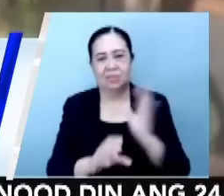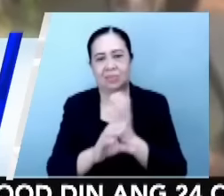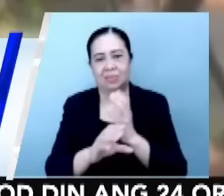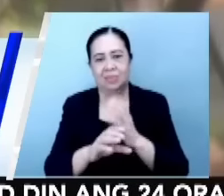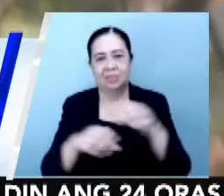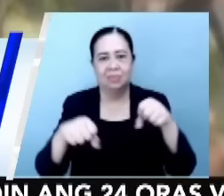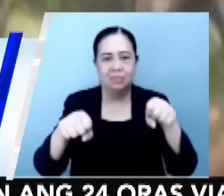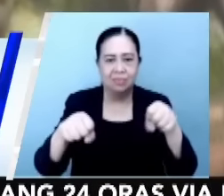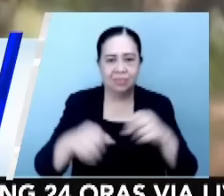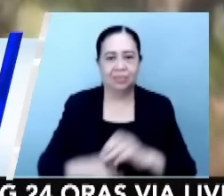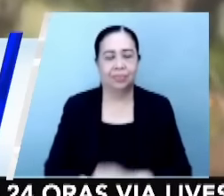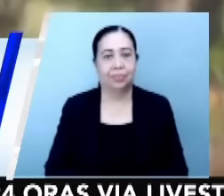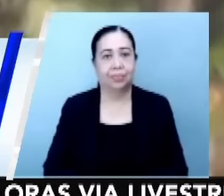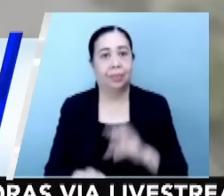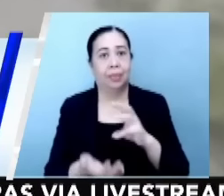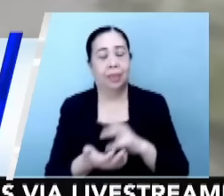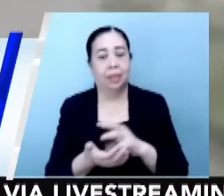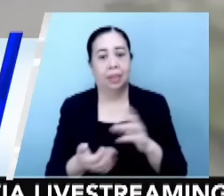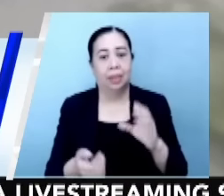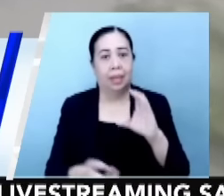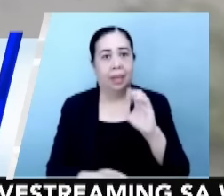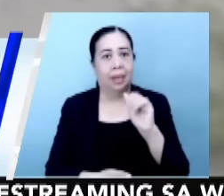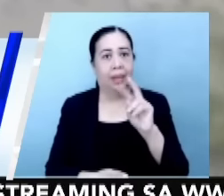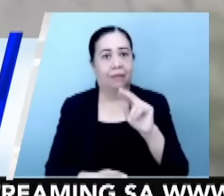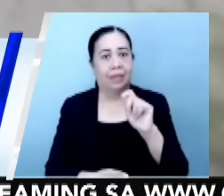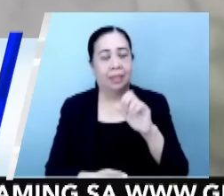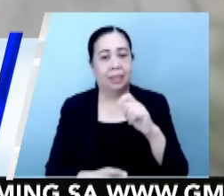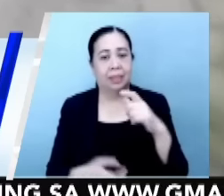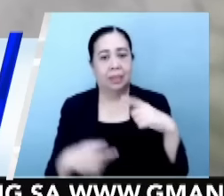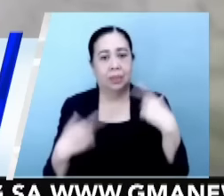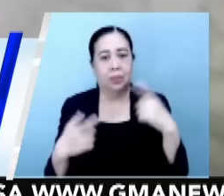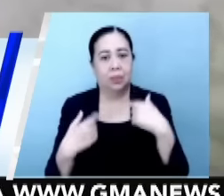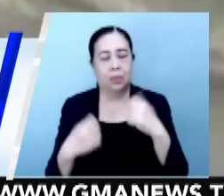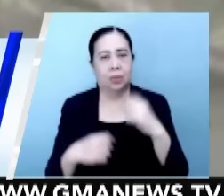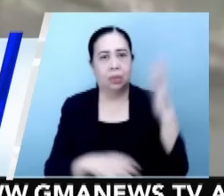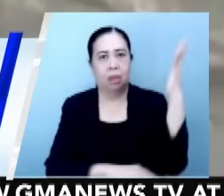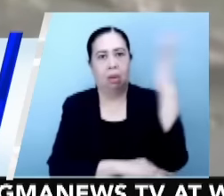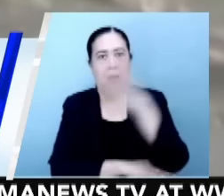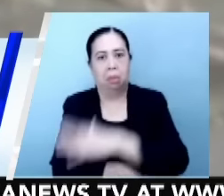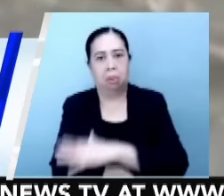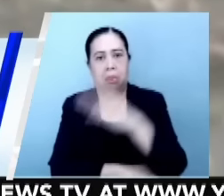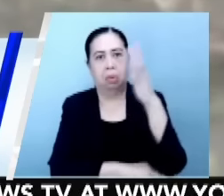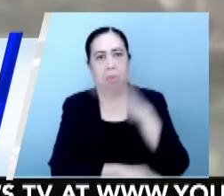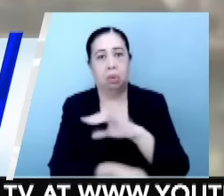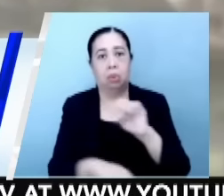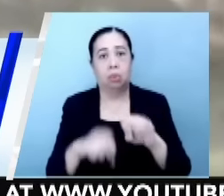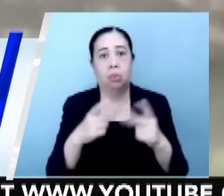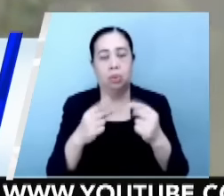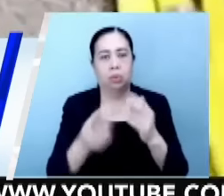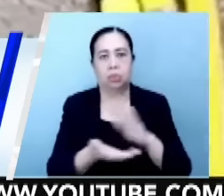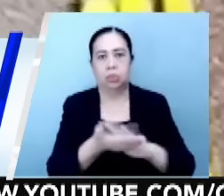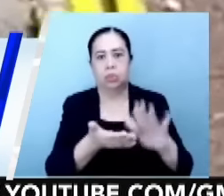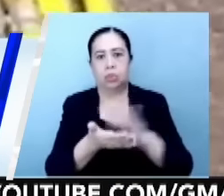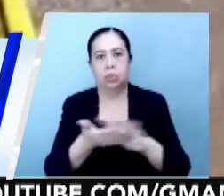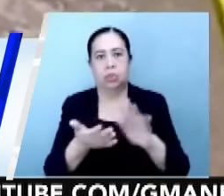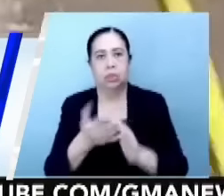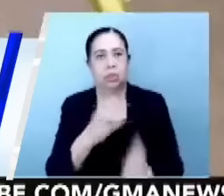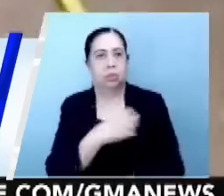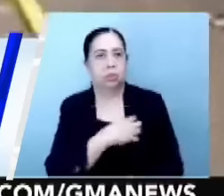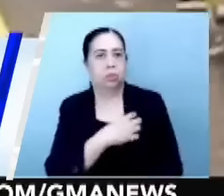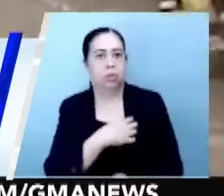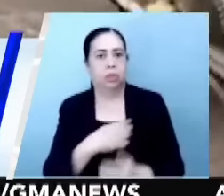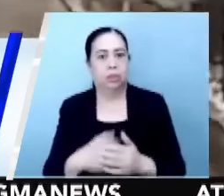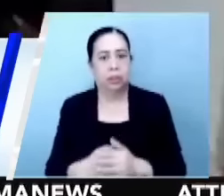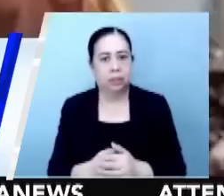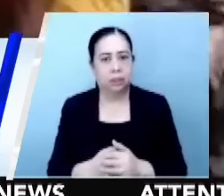Sa bayan ng Cavinti naman, nabuwal na puno ang humambalang sa kalsada. Kaya nagsagawa ng clearing operation ang pulisya. Habang sa ilang bayan